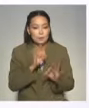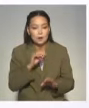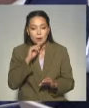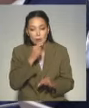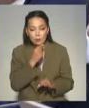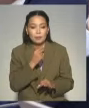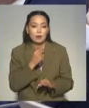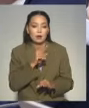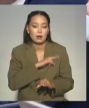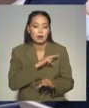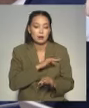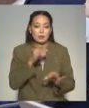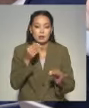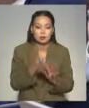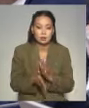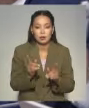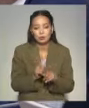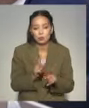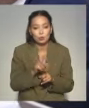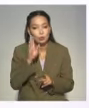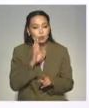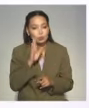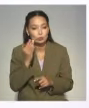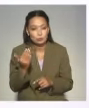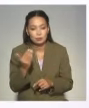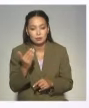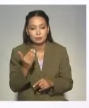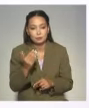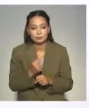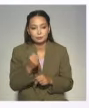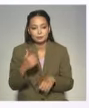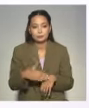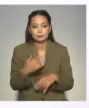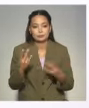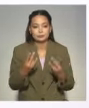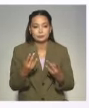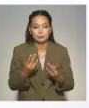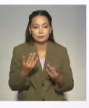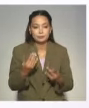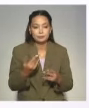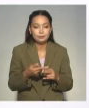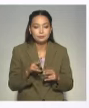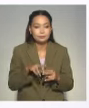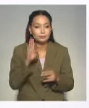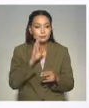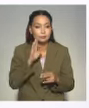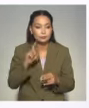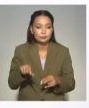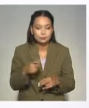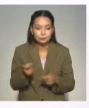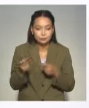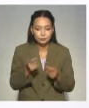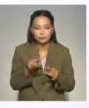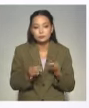амалдарын тауып, ысырап жасағандарға шара қолдану керек дейді. Суды арналар арқылы тасымалдау кезінде нормативтен